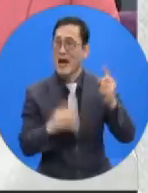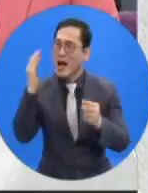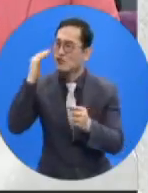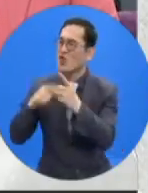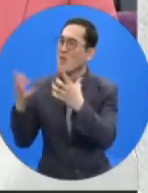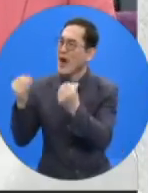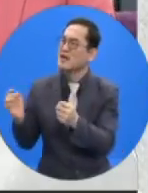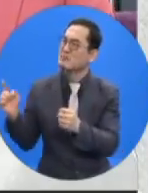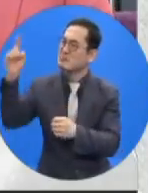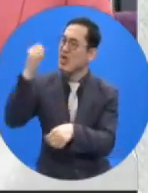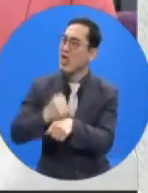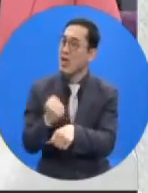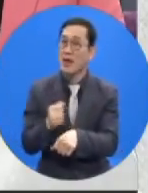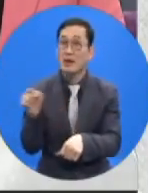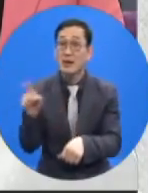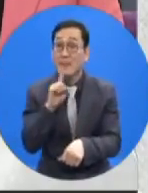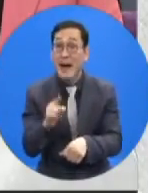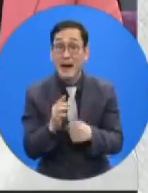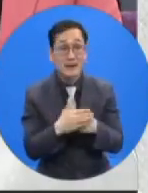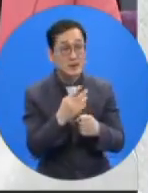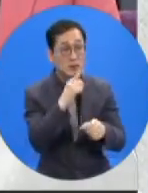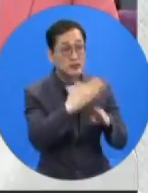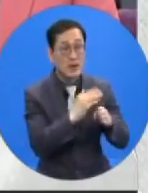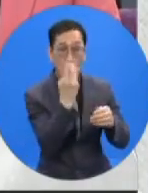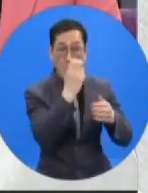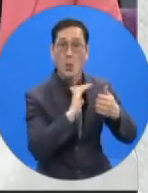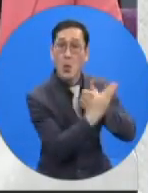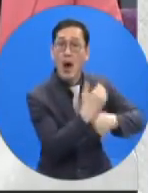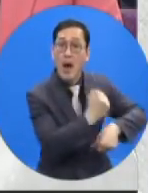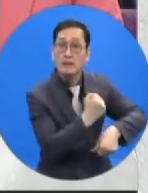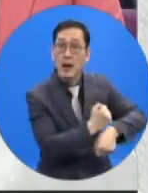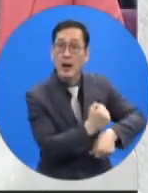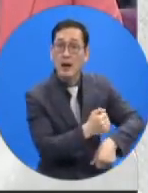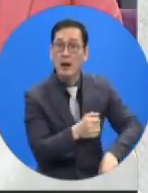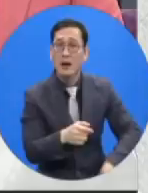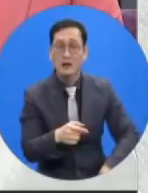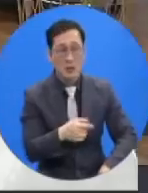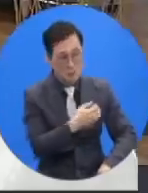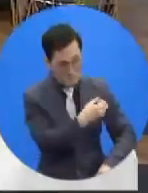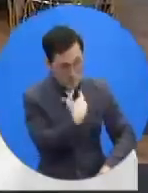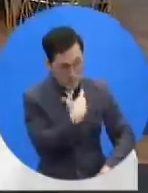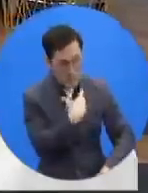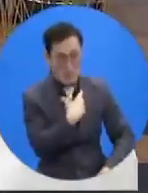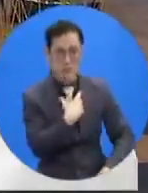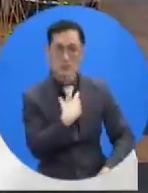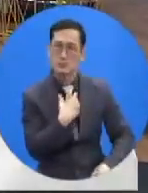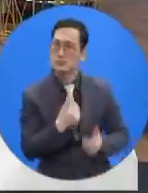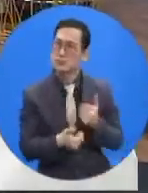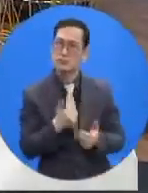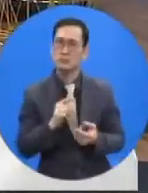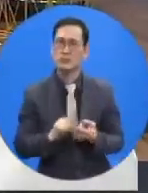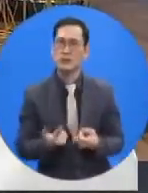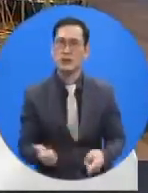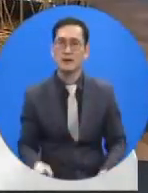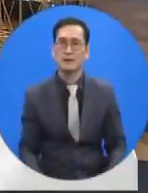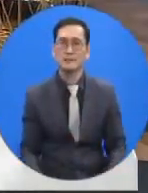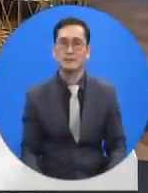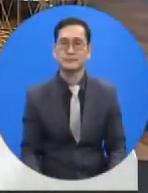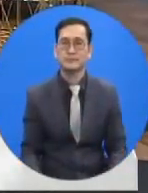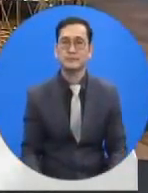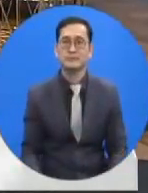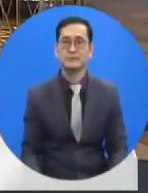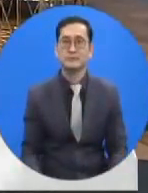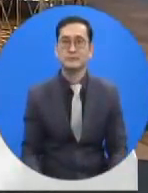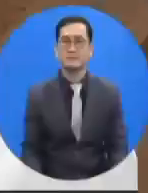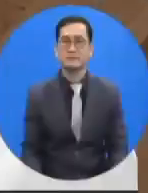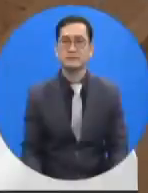비판 포인트에 대해서 좀 여쭤보겠습니다. 예. 제가 답을 좀 드릴게요. 조금만. 어제 저도 저 얘기가 화제가